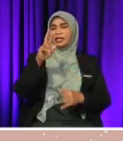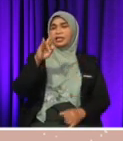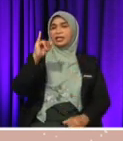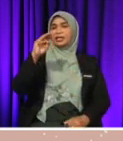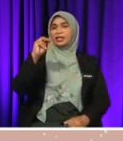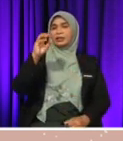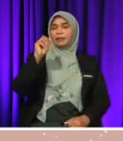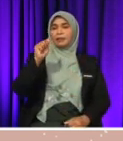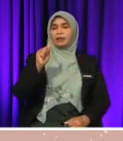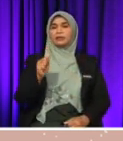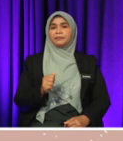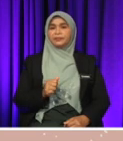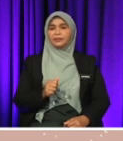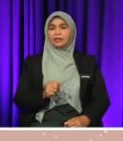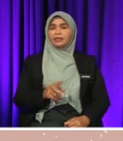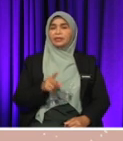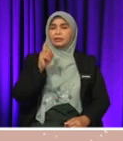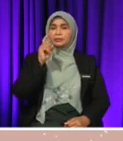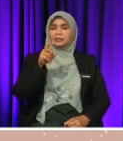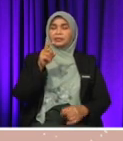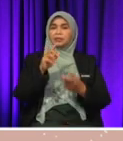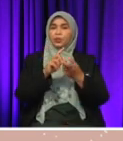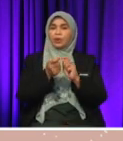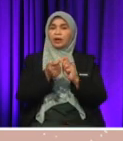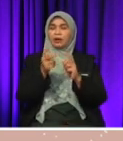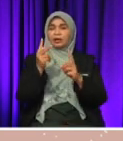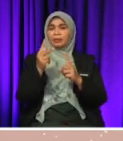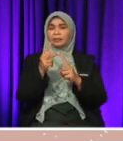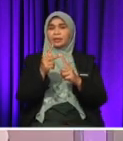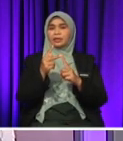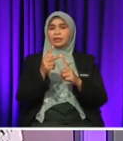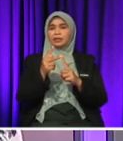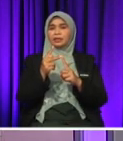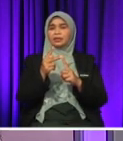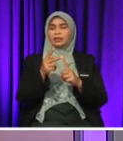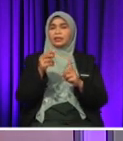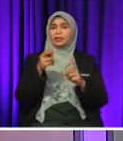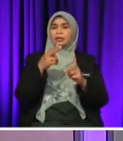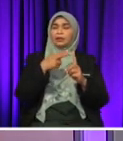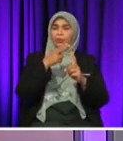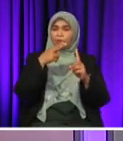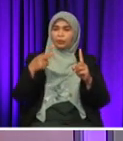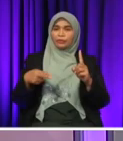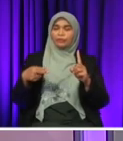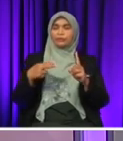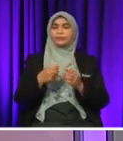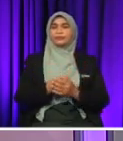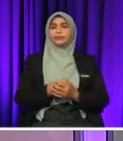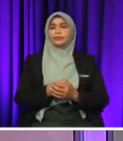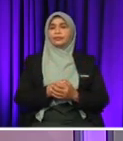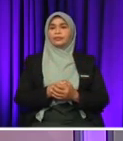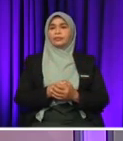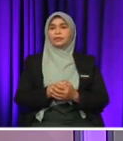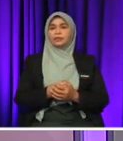tapi Rima ini kita kenal tukarkan dia kepada huruf jadikan di sinilah